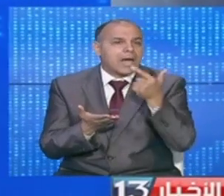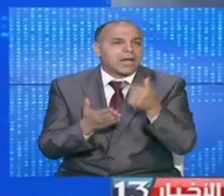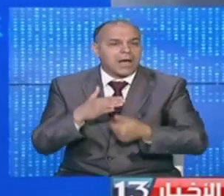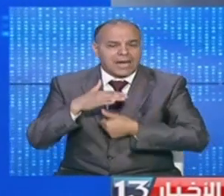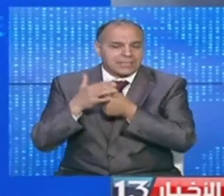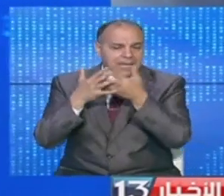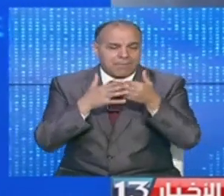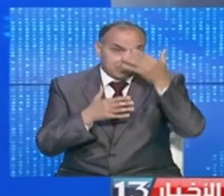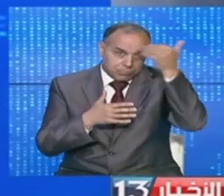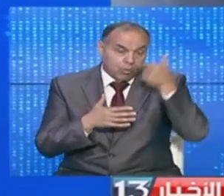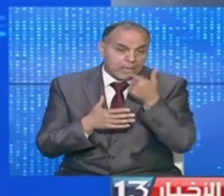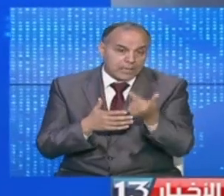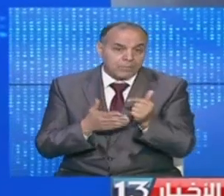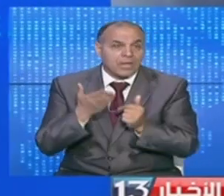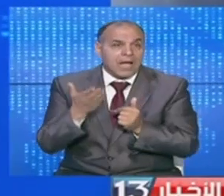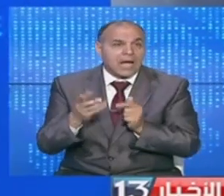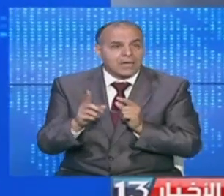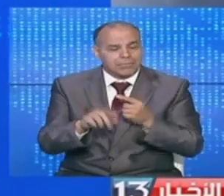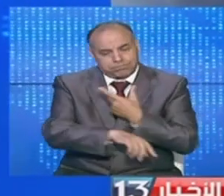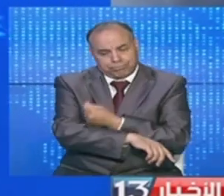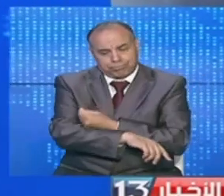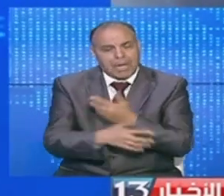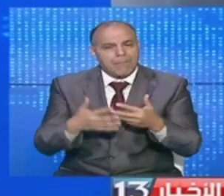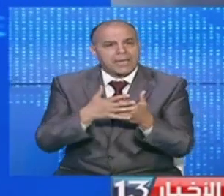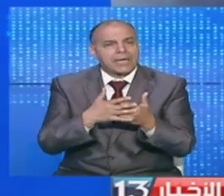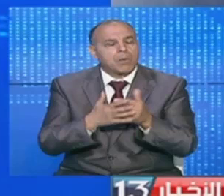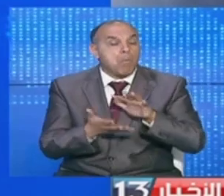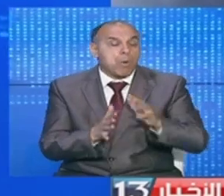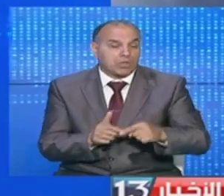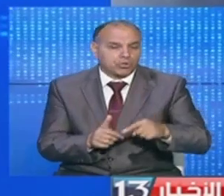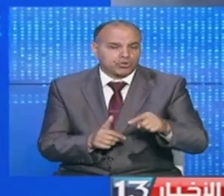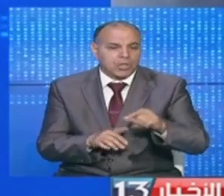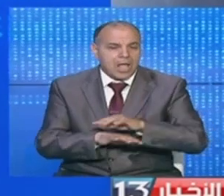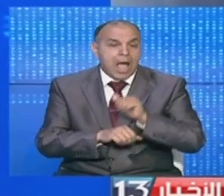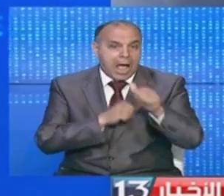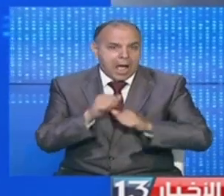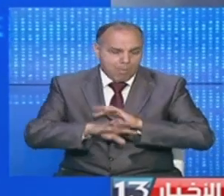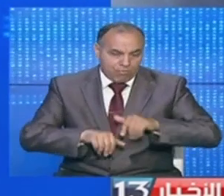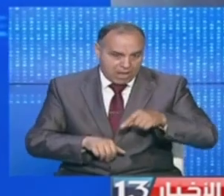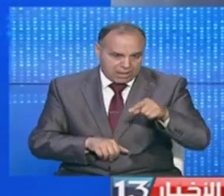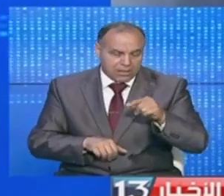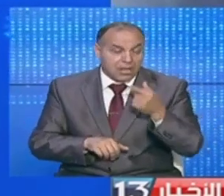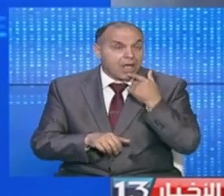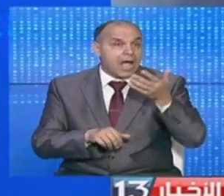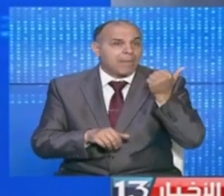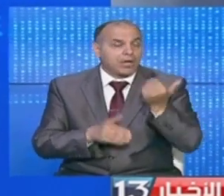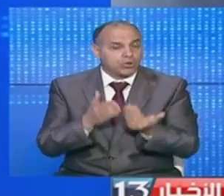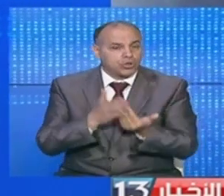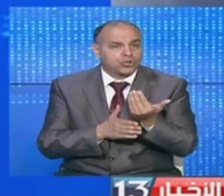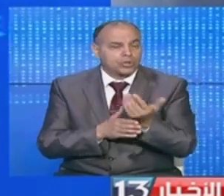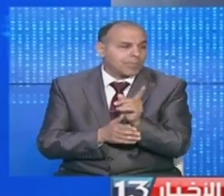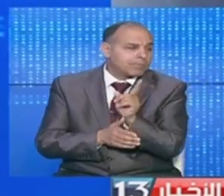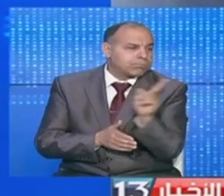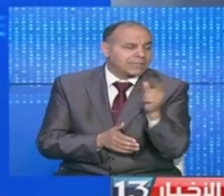الرئيس الأمريكي دونالد ترامب عن لقاح أمريكي متوقع مع نهاية العام الحالي، قبل تجديد